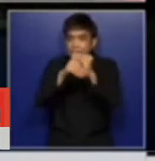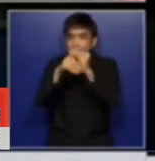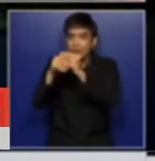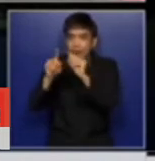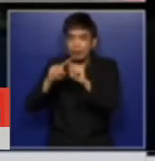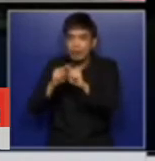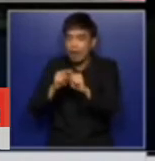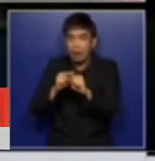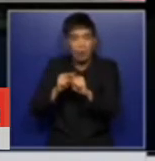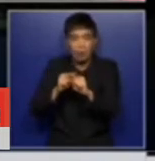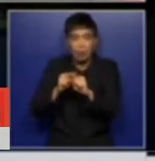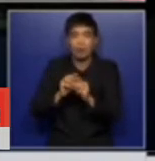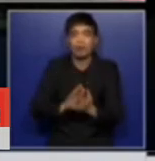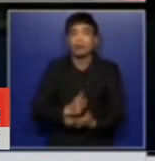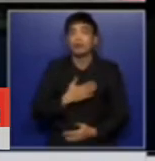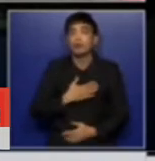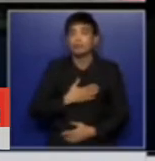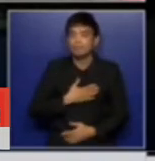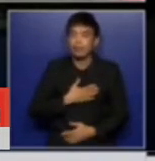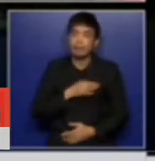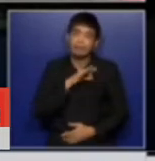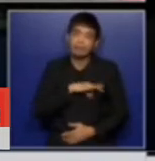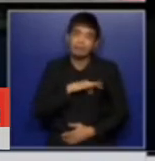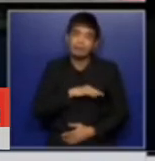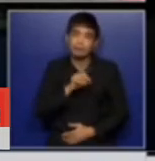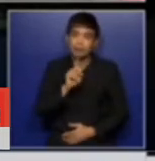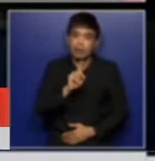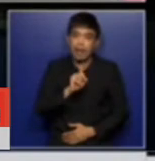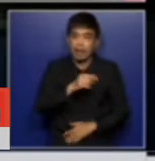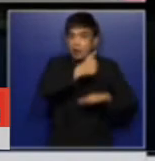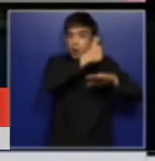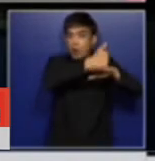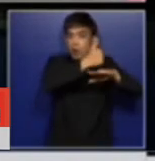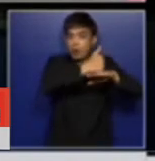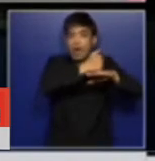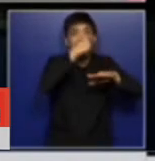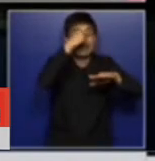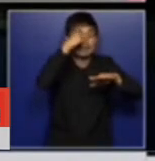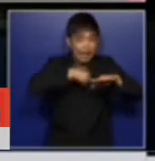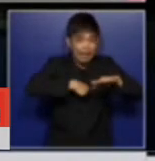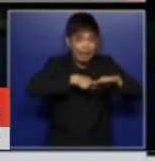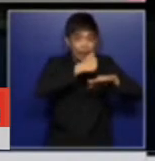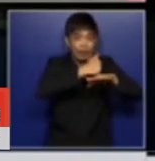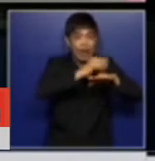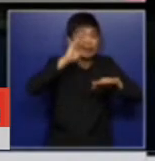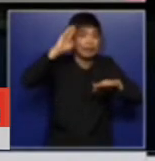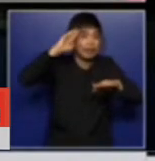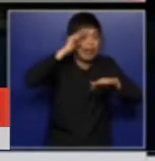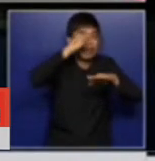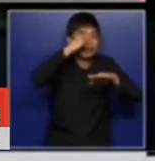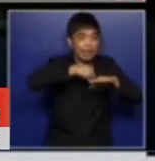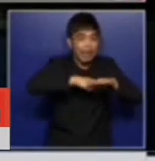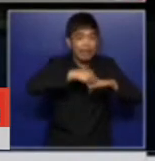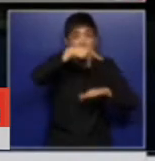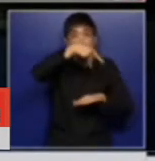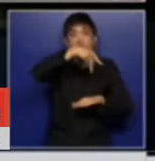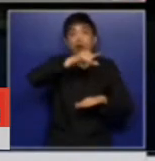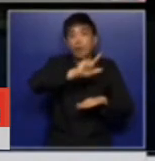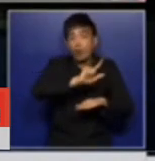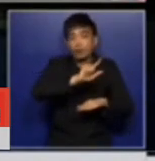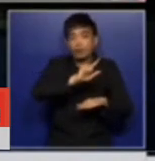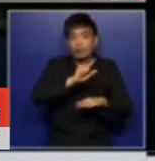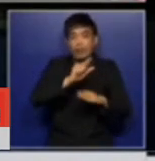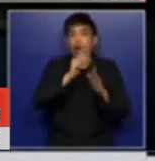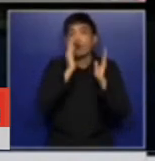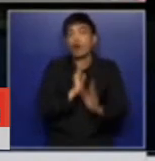แต่โชคดีนะครับผมมีความรู้สึกว่านายพลของประเทศไทยเราก็อาจถ้าผมจำไม่ผิดนะครับอาจจะมีจำนวนน้อยกว่าประเทศเกาหลีเหนือเท่านั้นเ